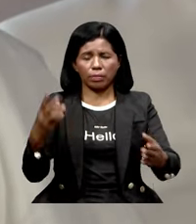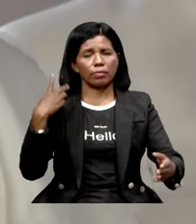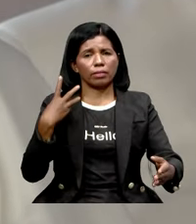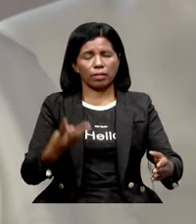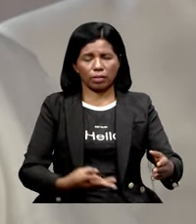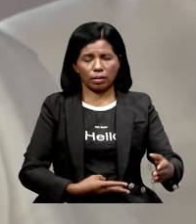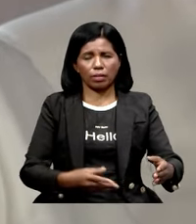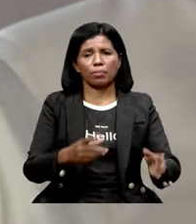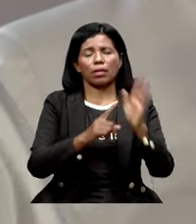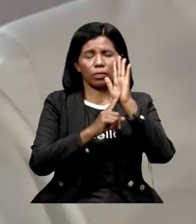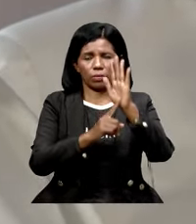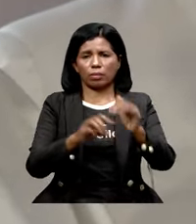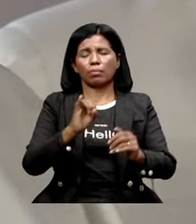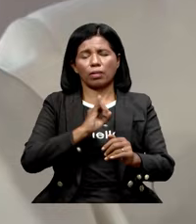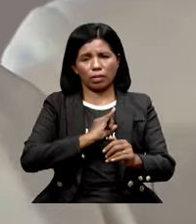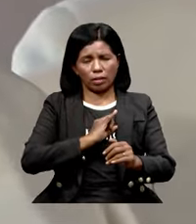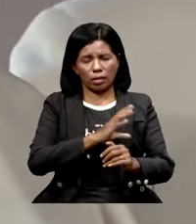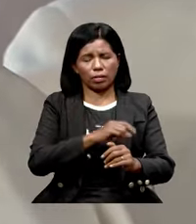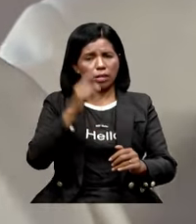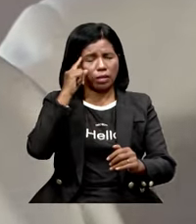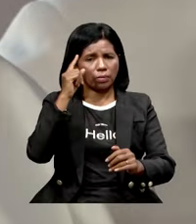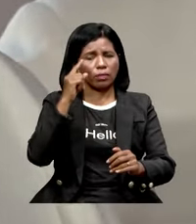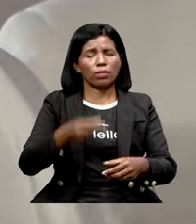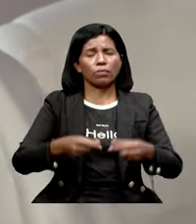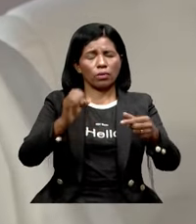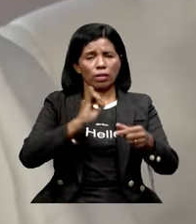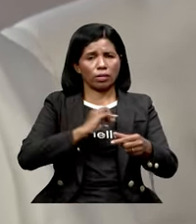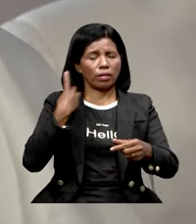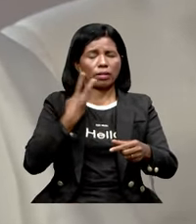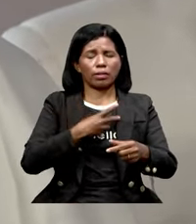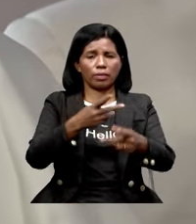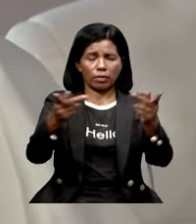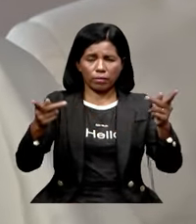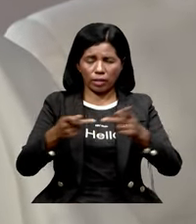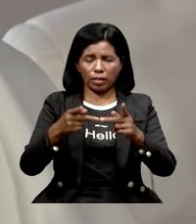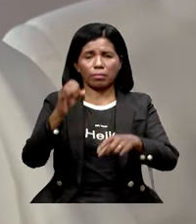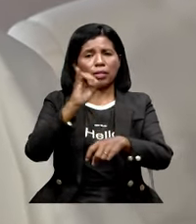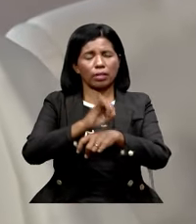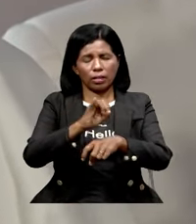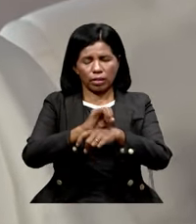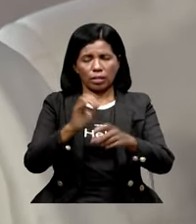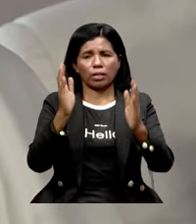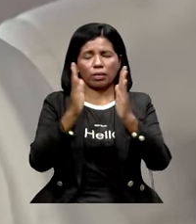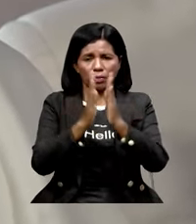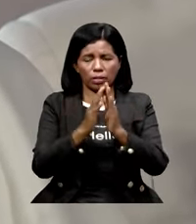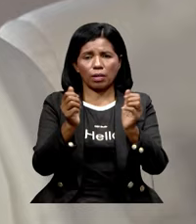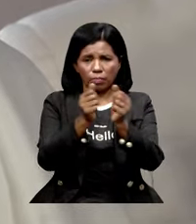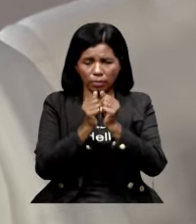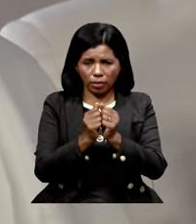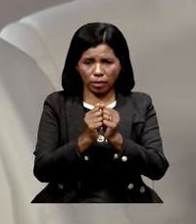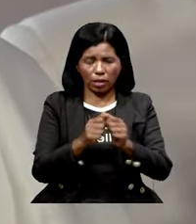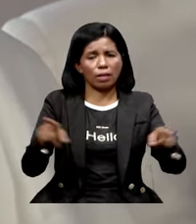Disan kepada saya yang mengingatkan kita bahwa tempat ibadah dan berdoa ini juga